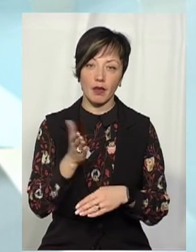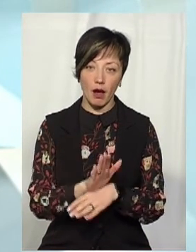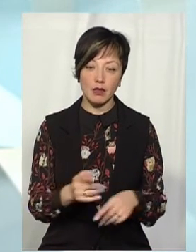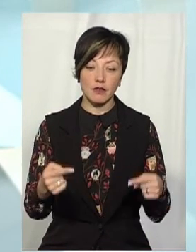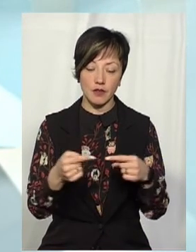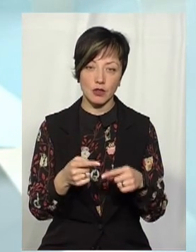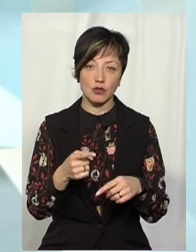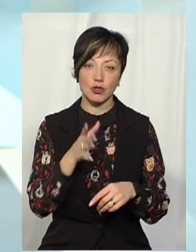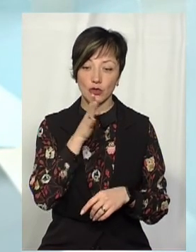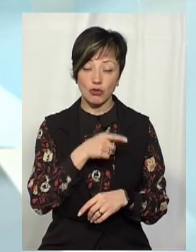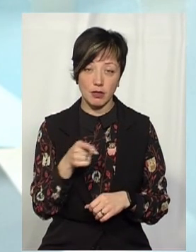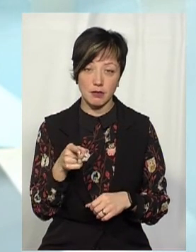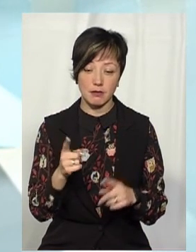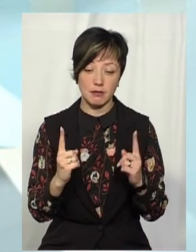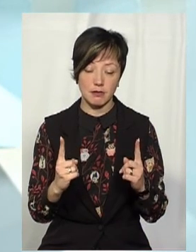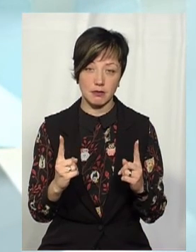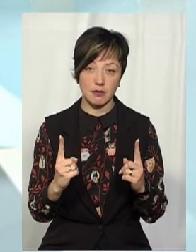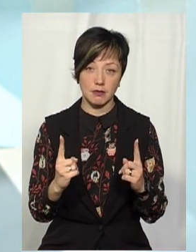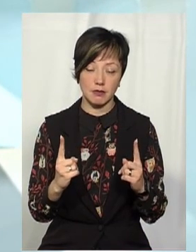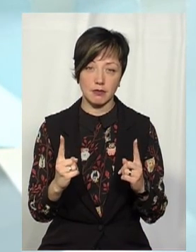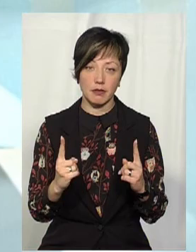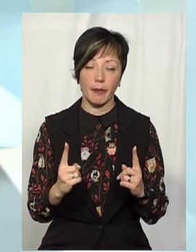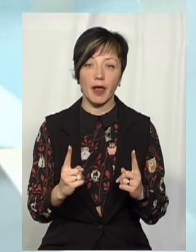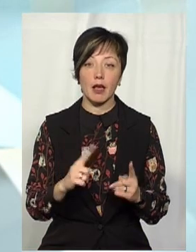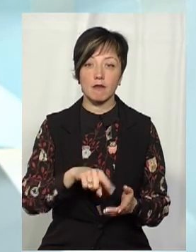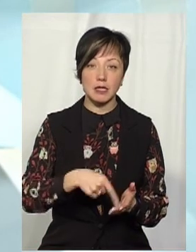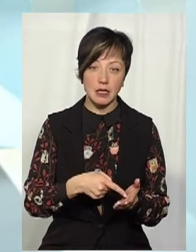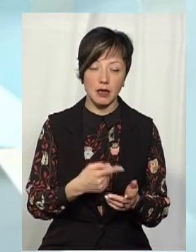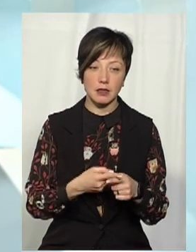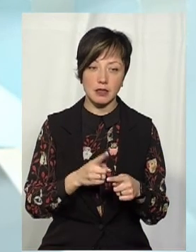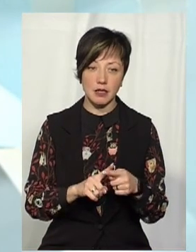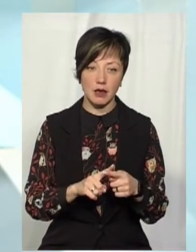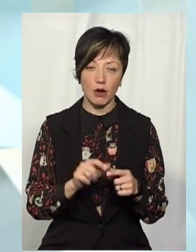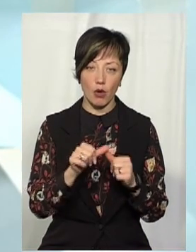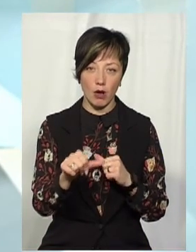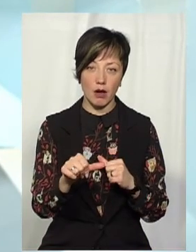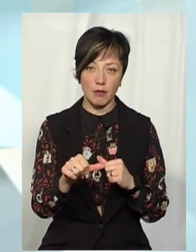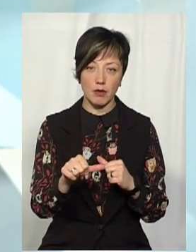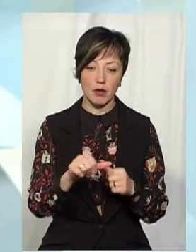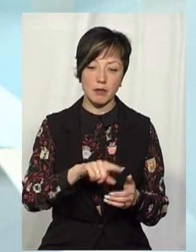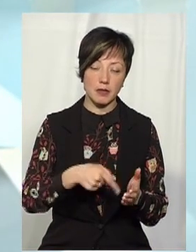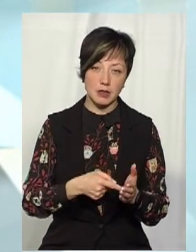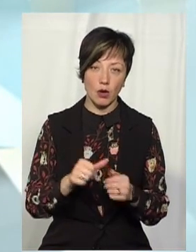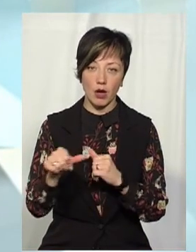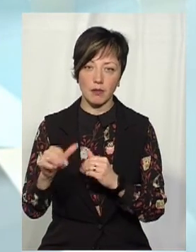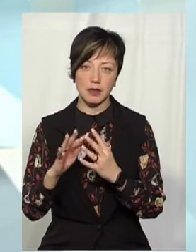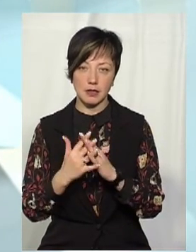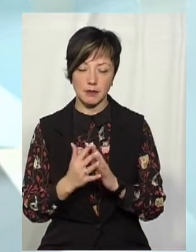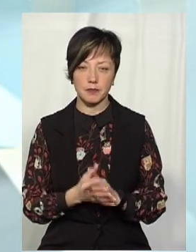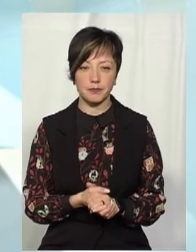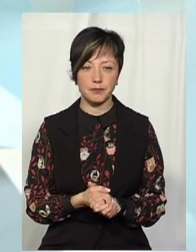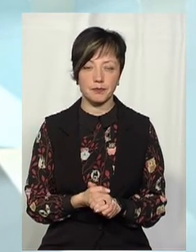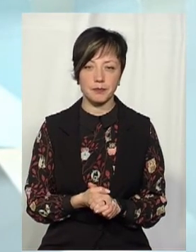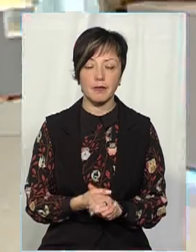наказом визначений час, і в містах він окремо є для міст і окремо є для